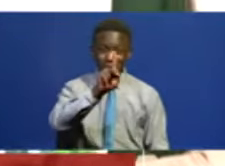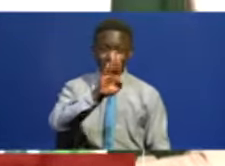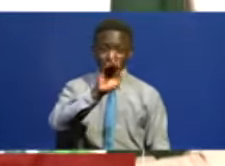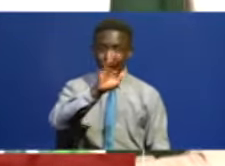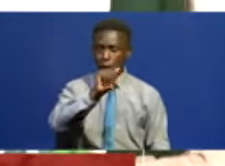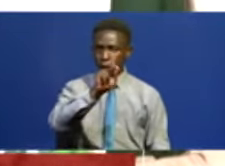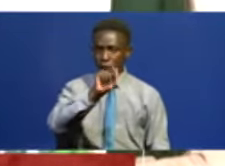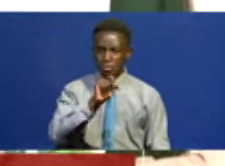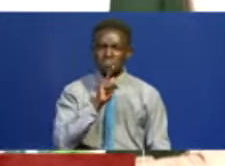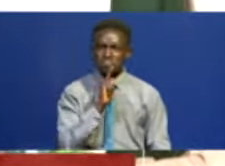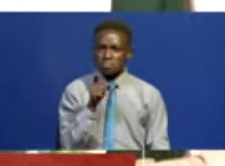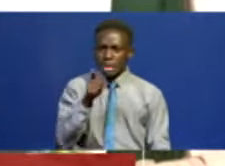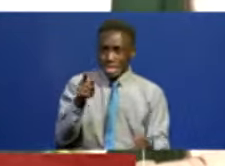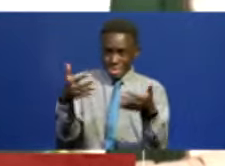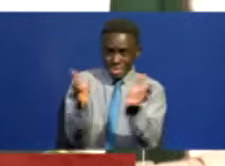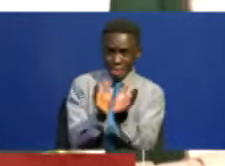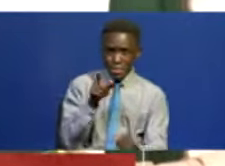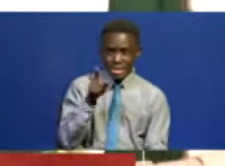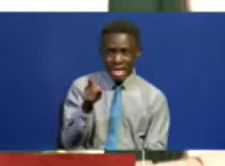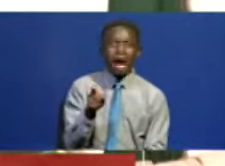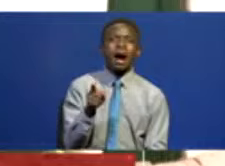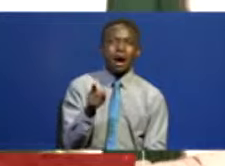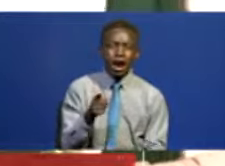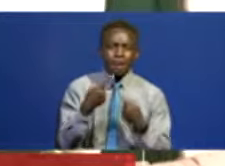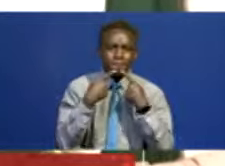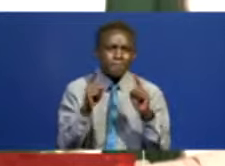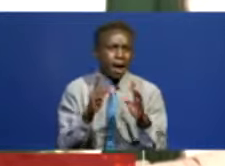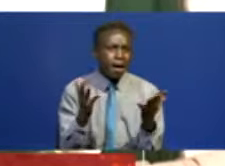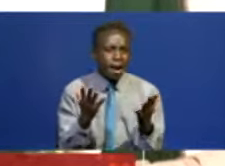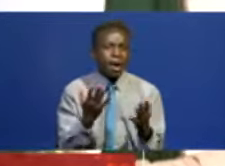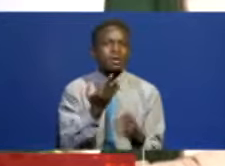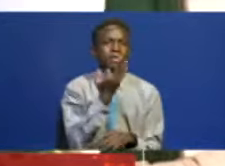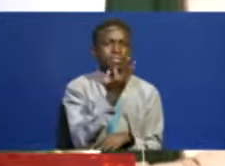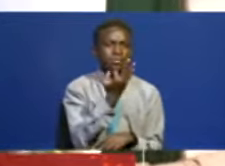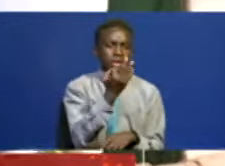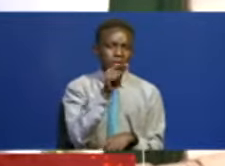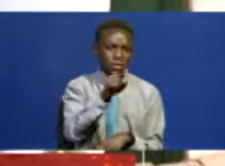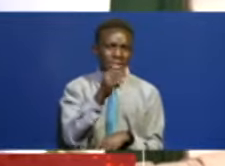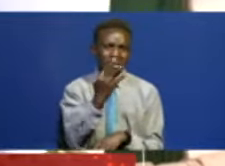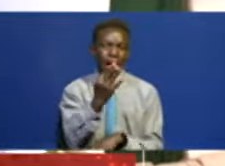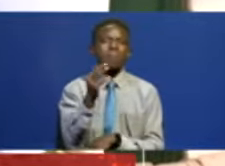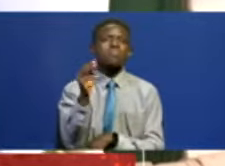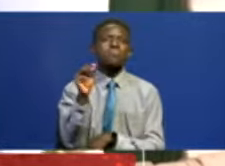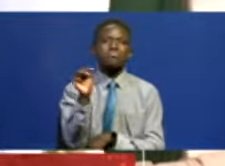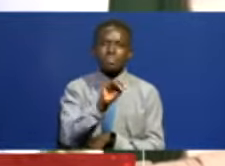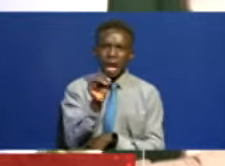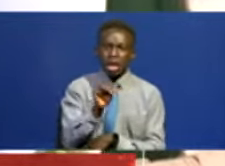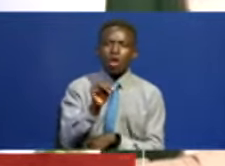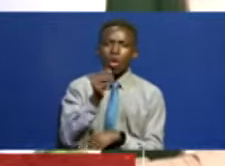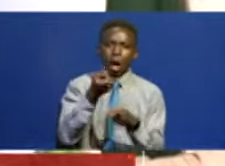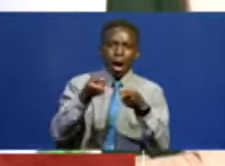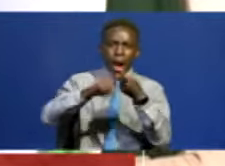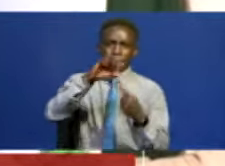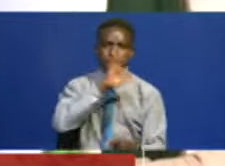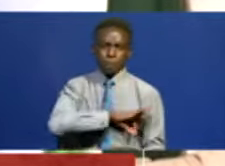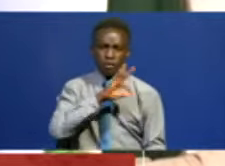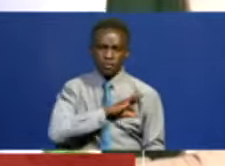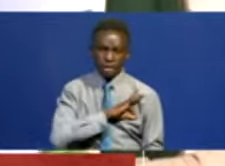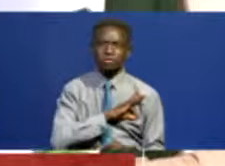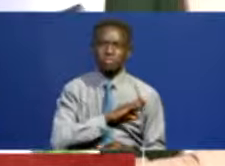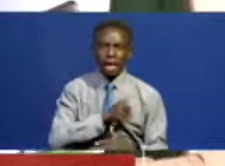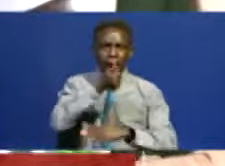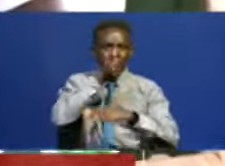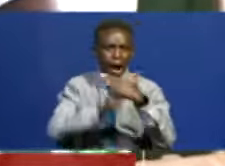Brookside ikitangaza malipo ya mkafa ya shilingi milioni 323 kwa wakulima 160,000 nchini chini ya mradi